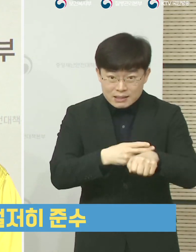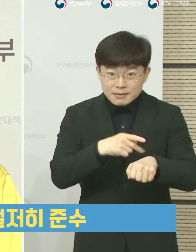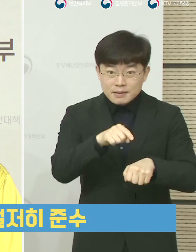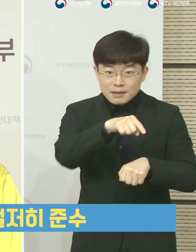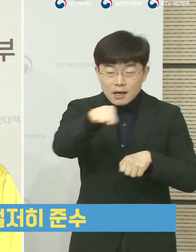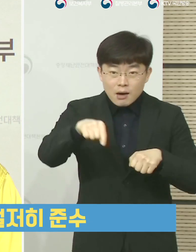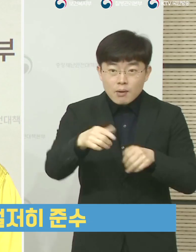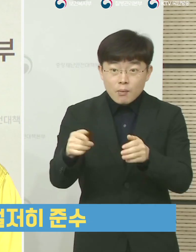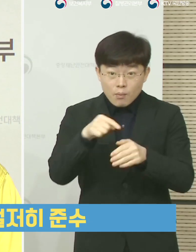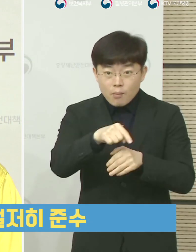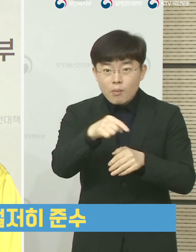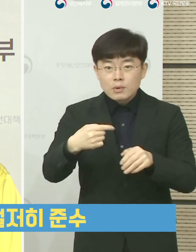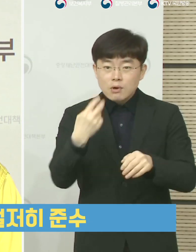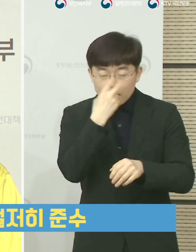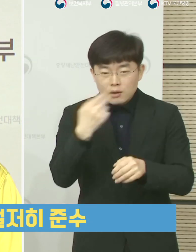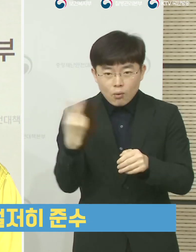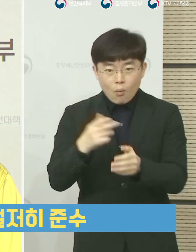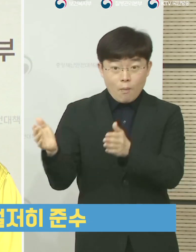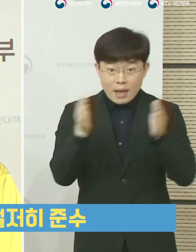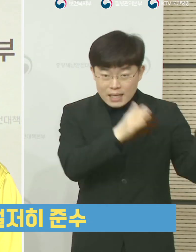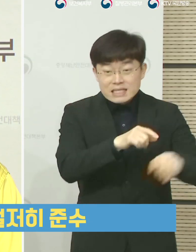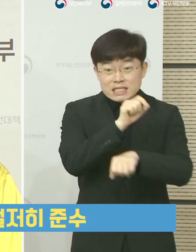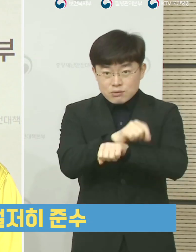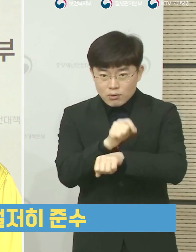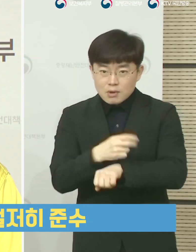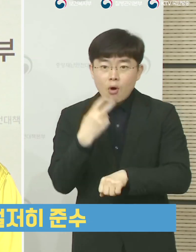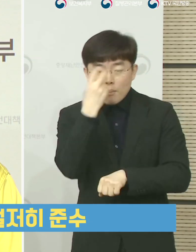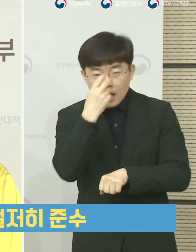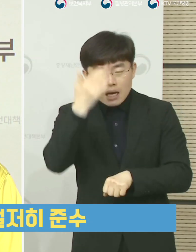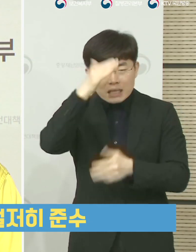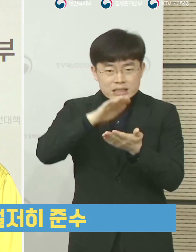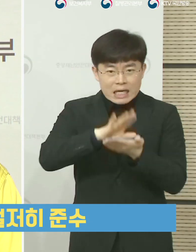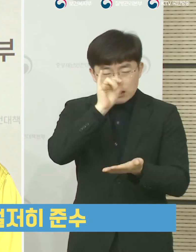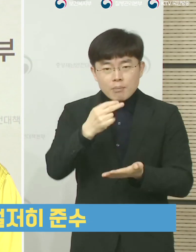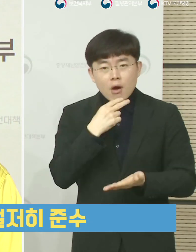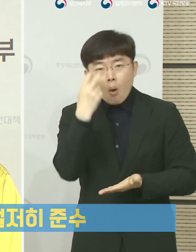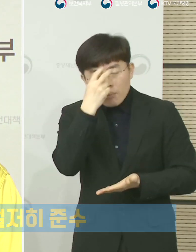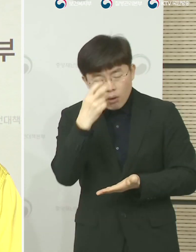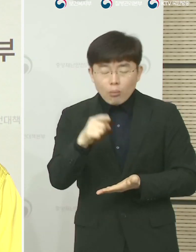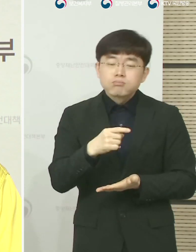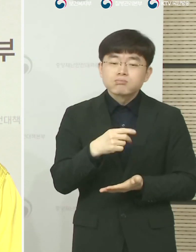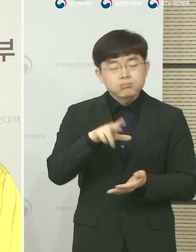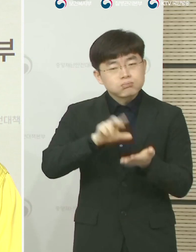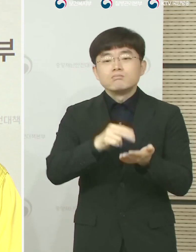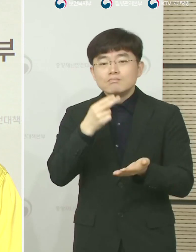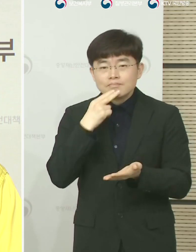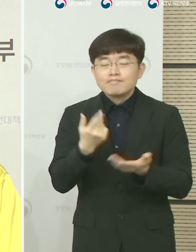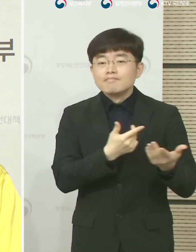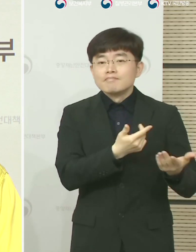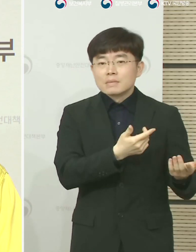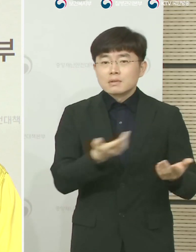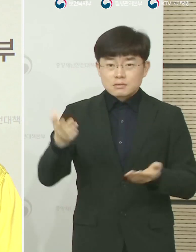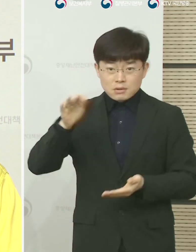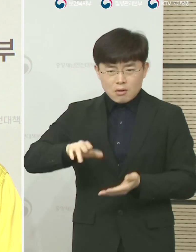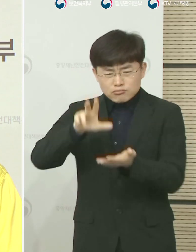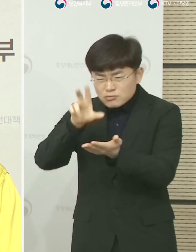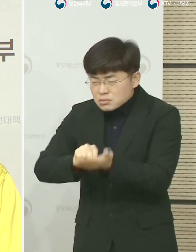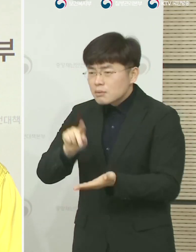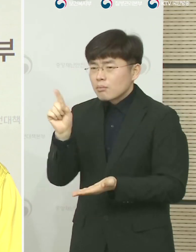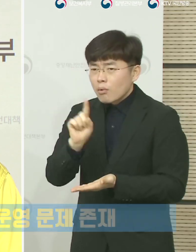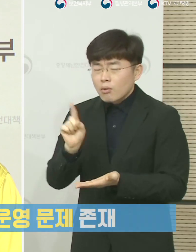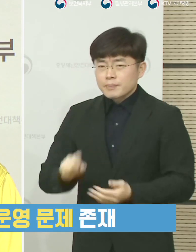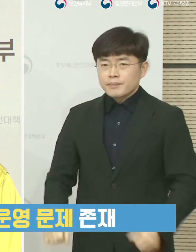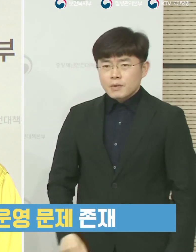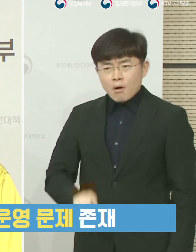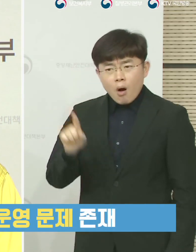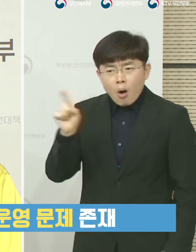배제시키는 등의 조치들을 긴밀하게 하고 계셔서 점검 과정에서 큰 문제가 없이 나타나고 있었습니다. 다만 지금 문제가 되고 있는 것은